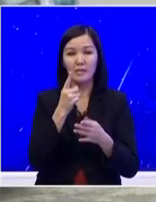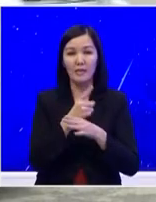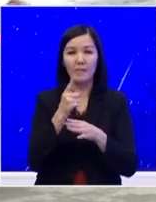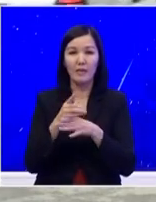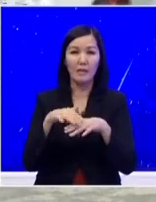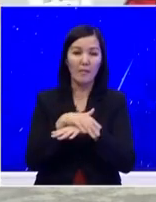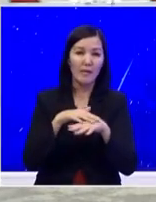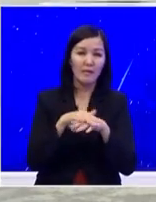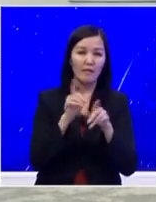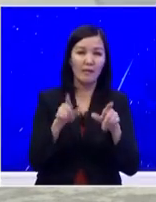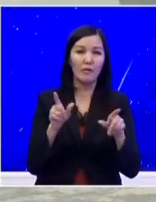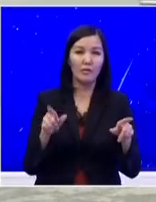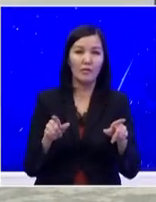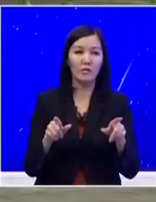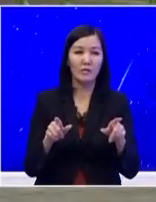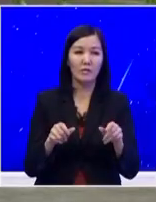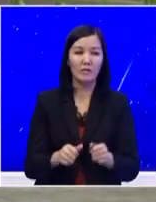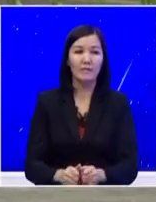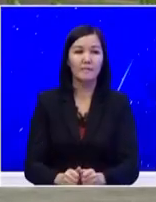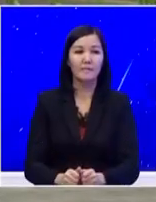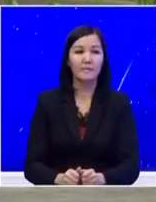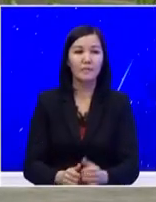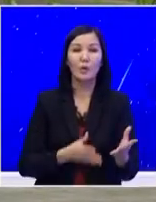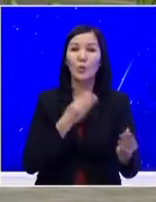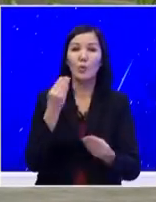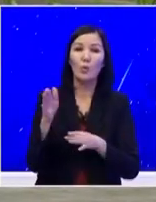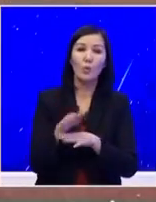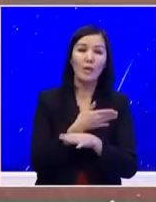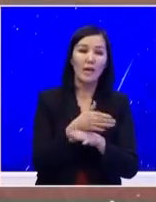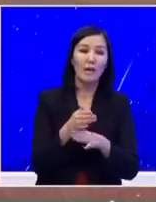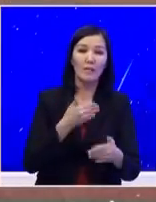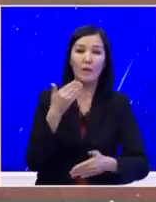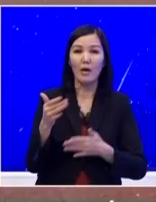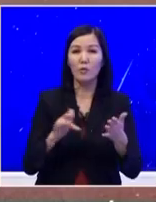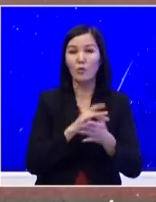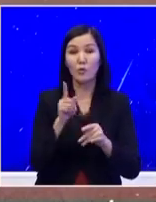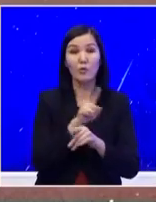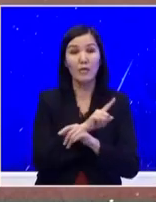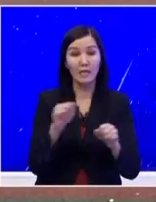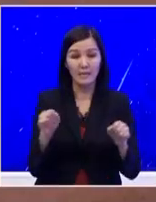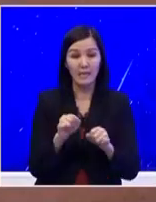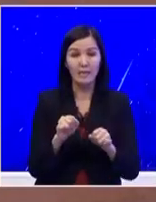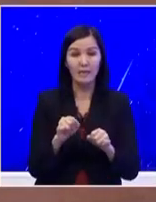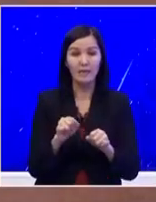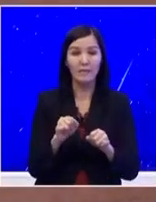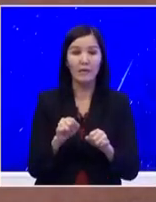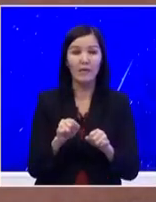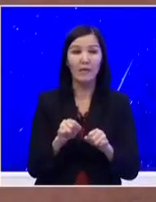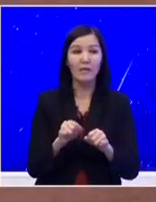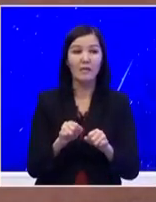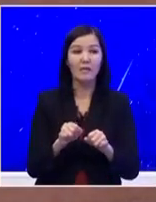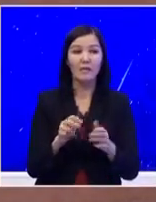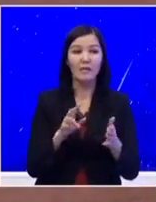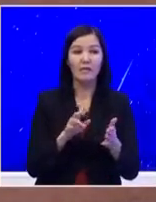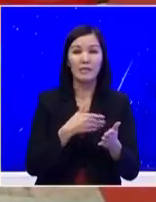массовое скопление людей никто не отменял. Гулять во дворе можно, передвигаться по городу нельзя. Пожалуй, самым долгожданным событием стало